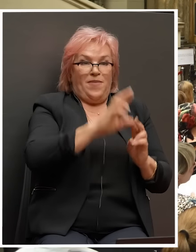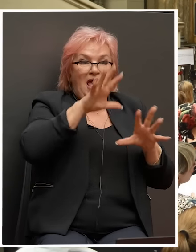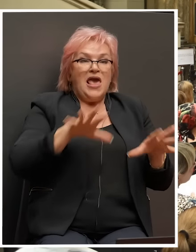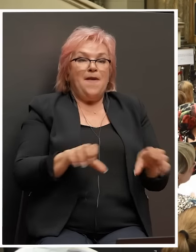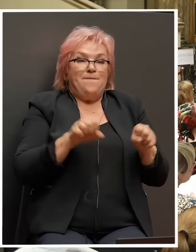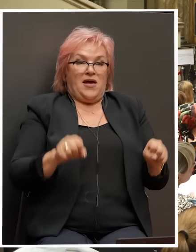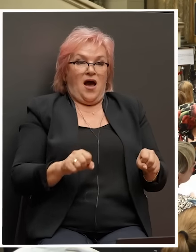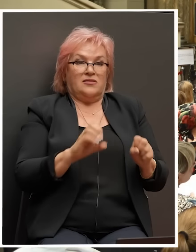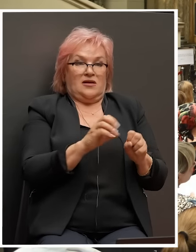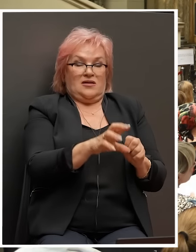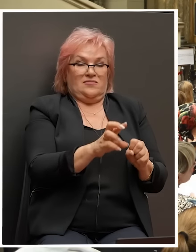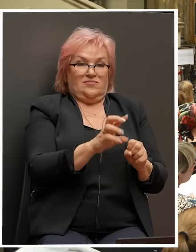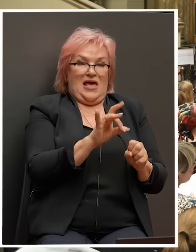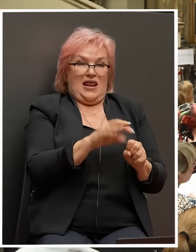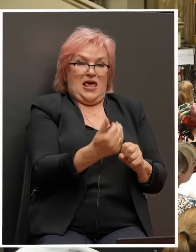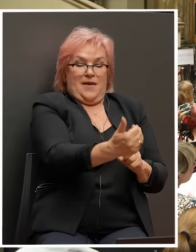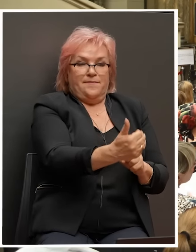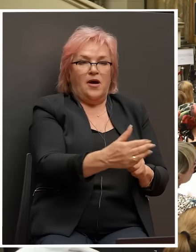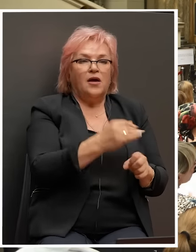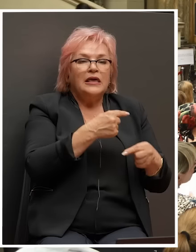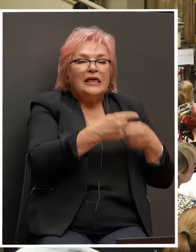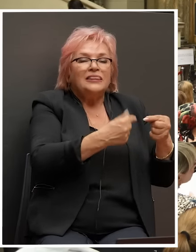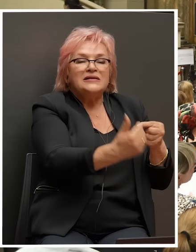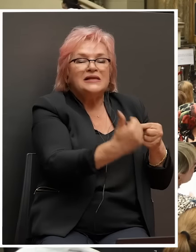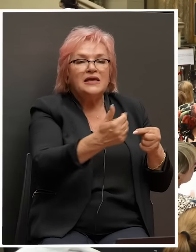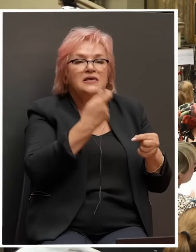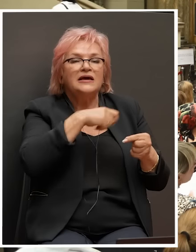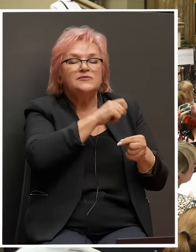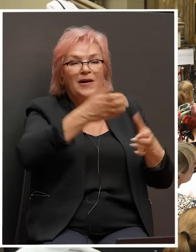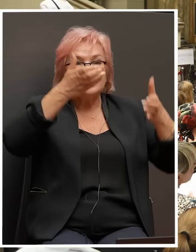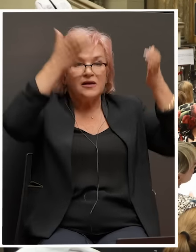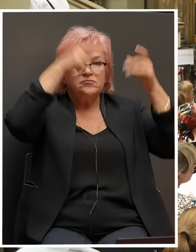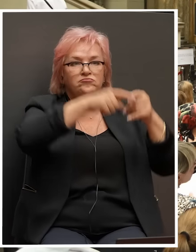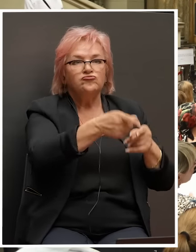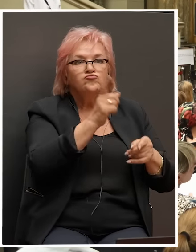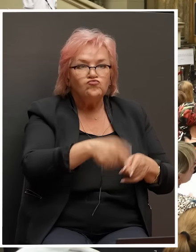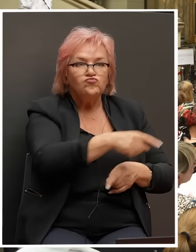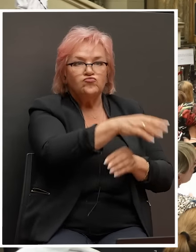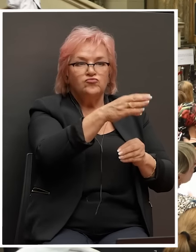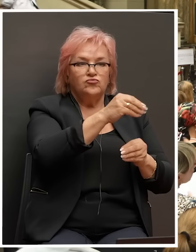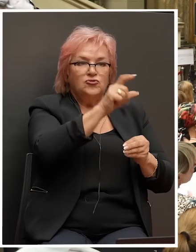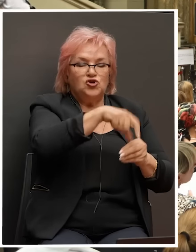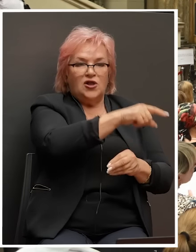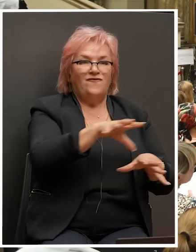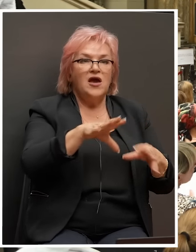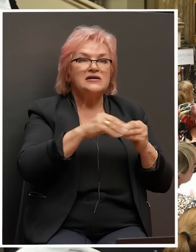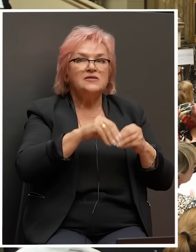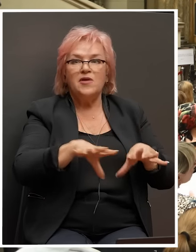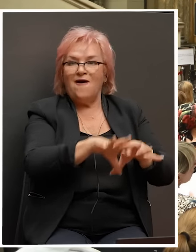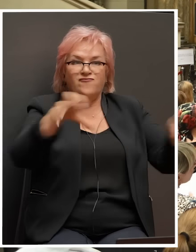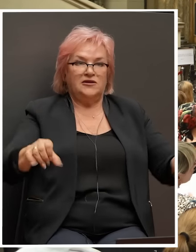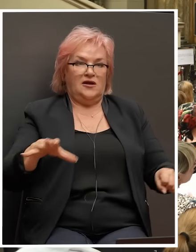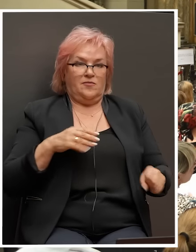Священной Римской империи, и так сложилось, наследника испанской короны. То есть этот человек реально владел большей частью земли в